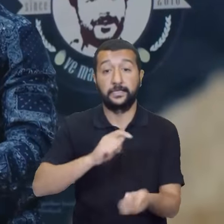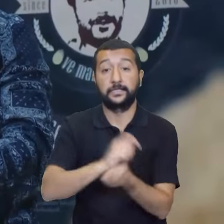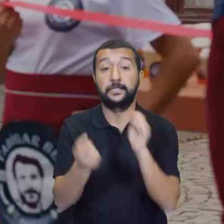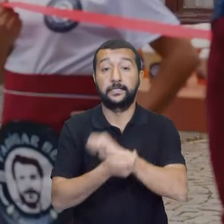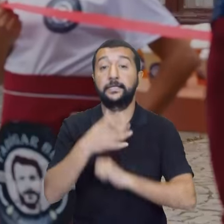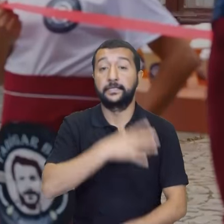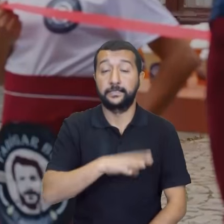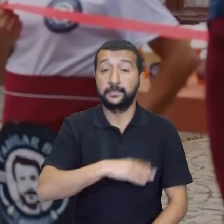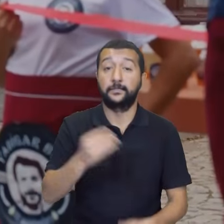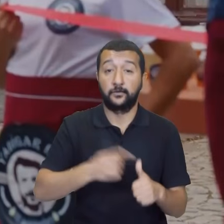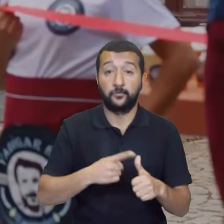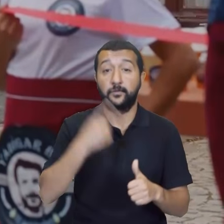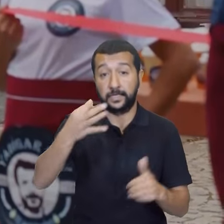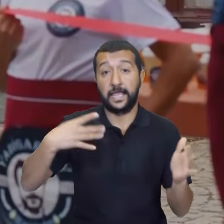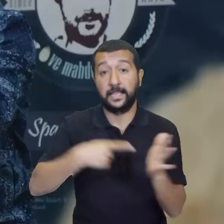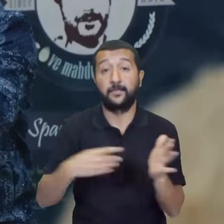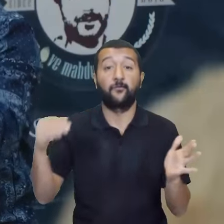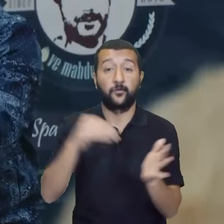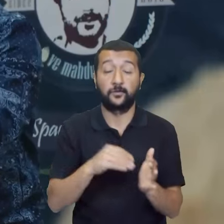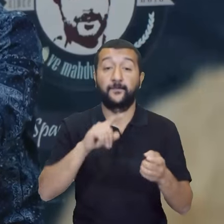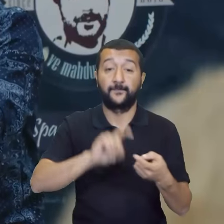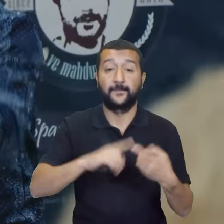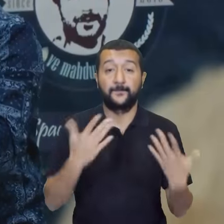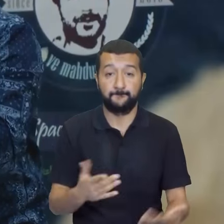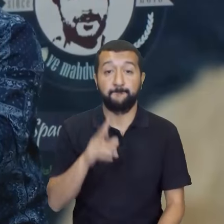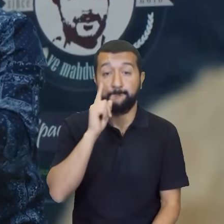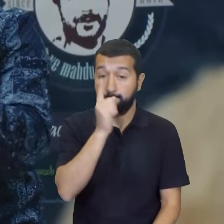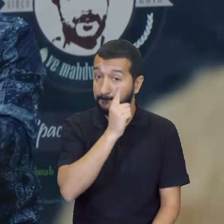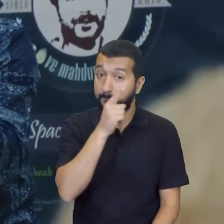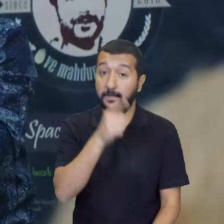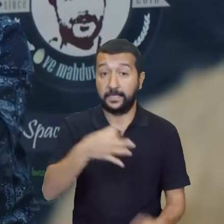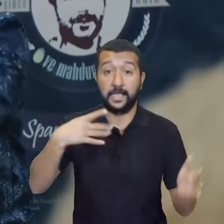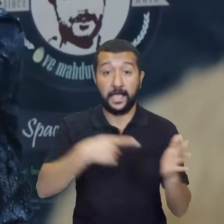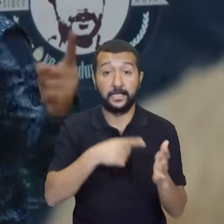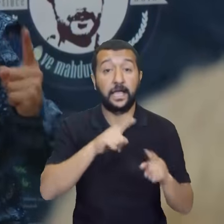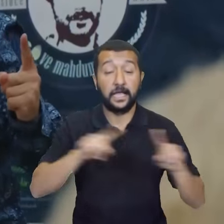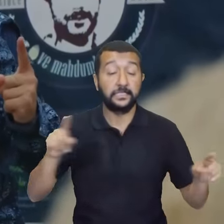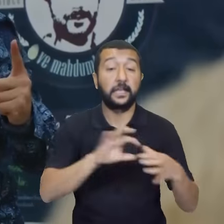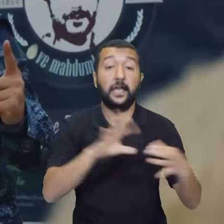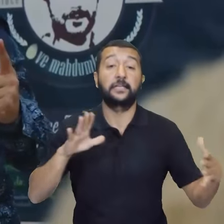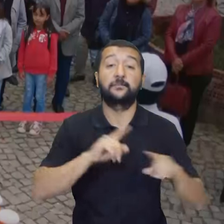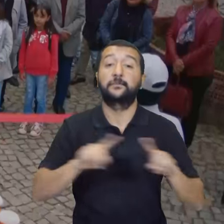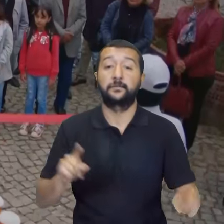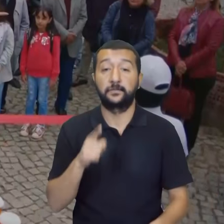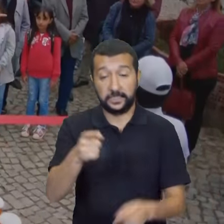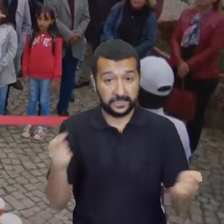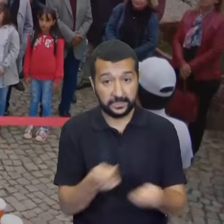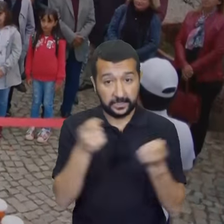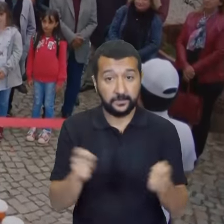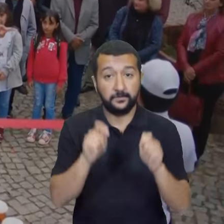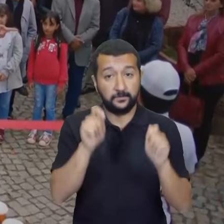getirmek istedik. Önümüze bir hedef koydum ve gözlerimi bu hedeften asla ayırmadım.